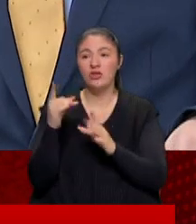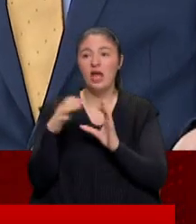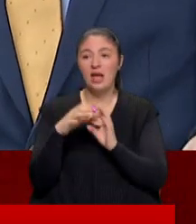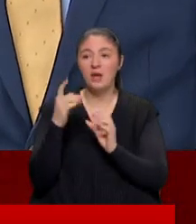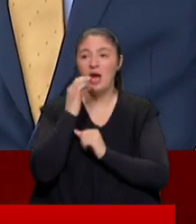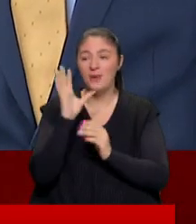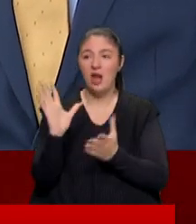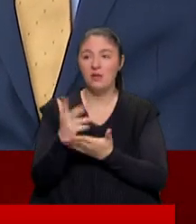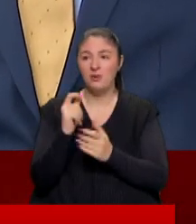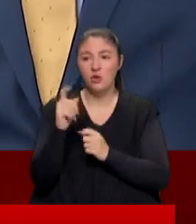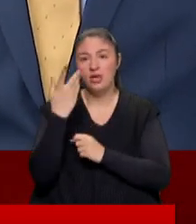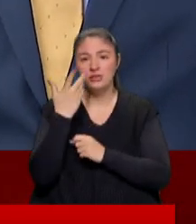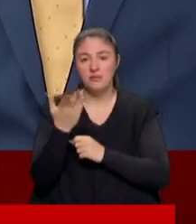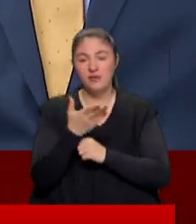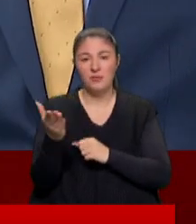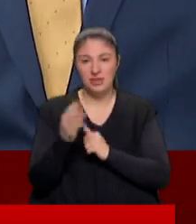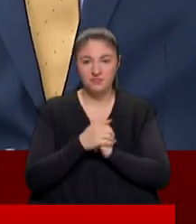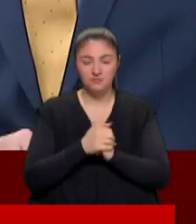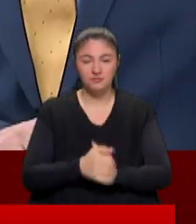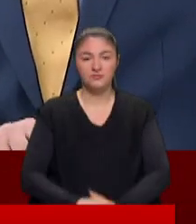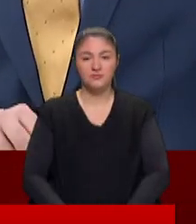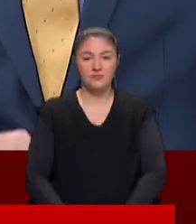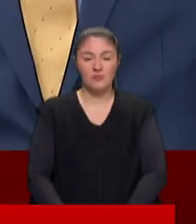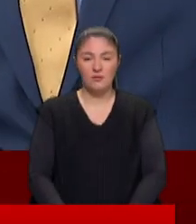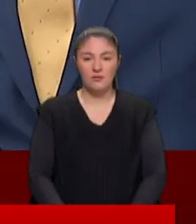bir haber toparladık. Onu da izleyip devam edebiliriz. Peki.